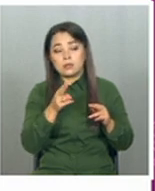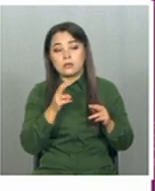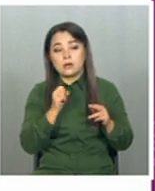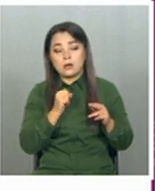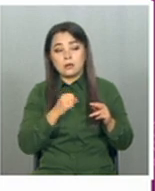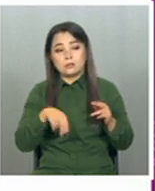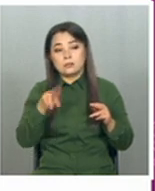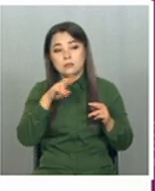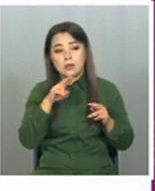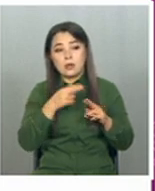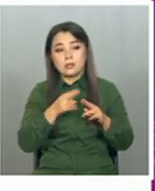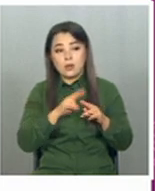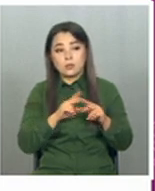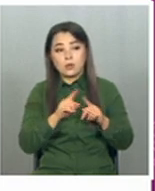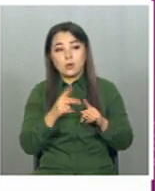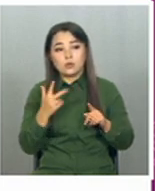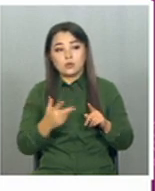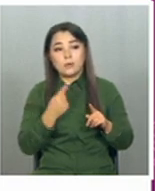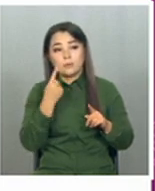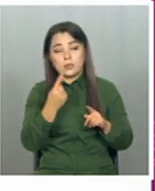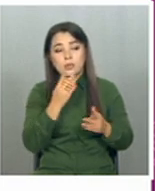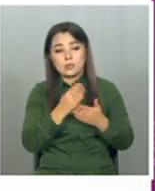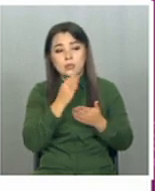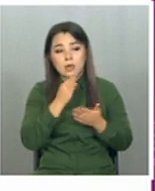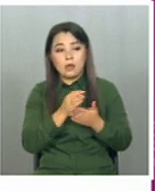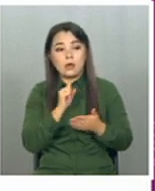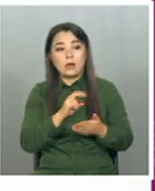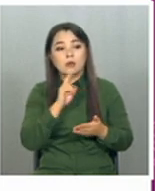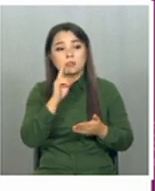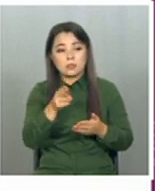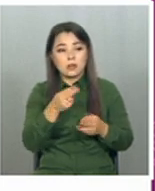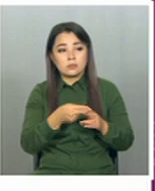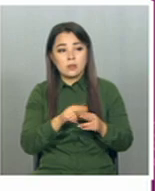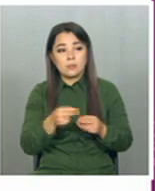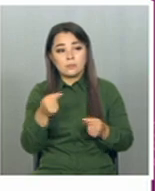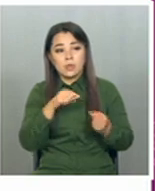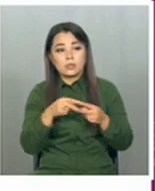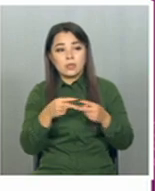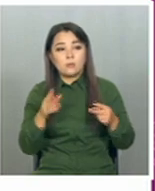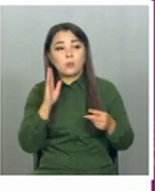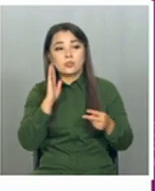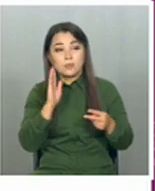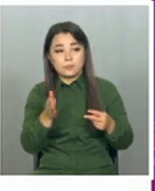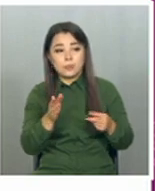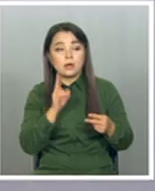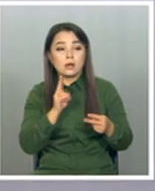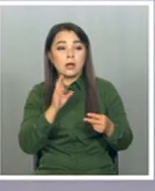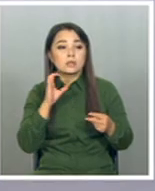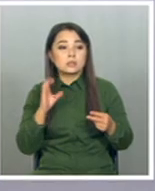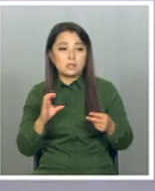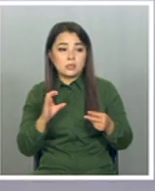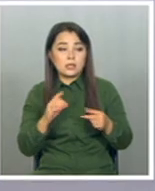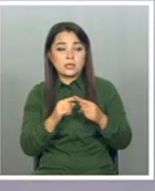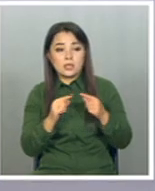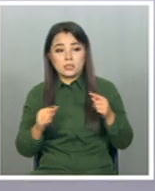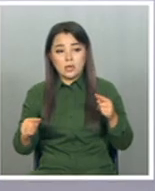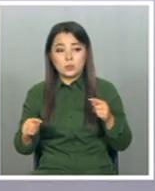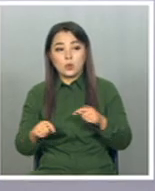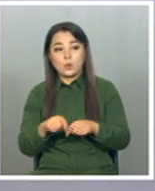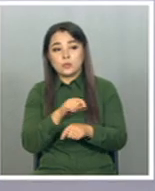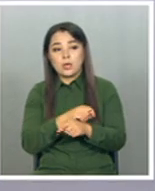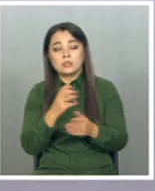1-не тең және AK мен VK өзара тең болса, KC кесіндісінің